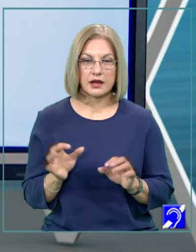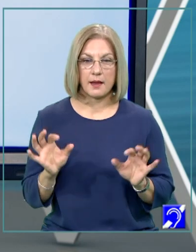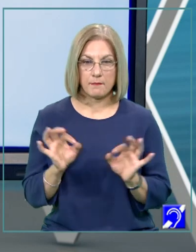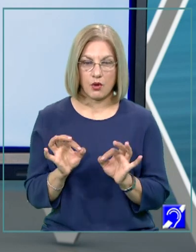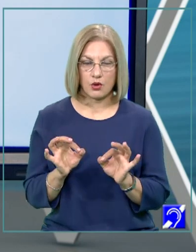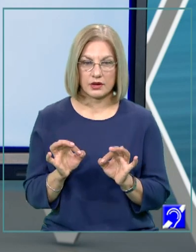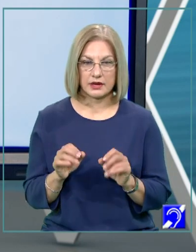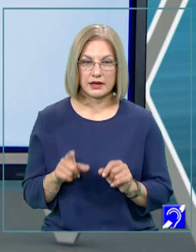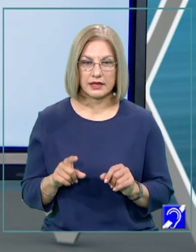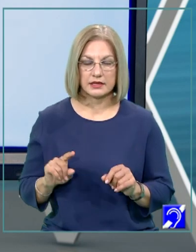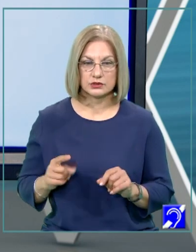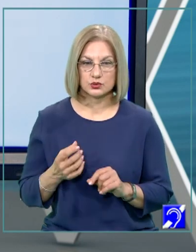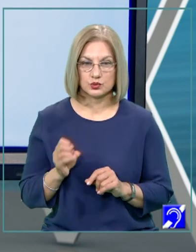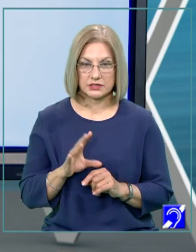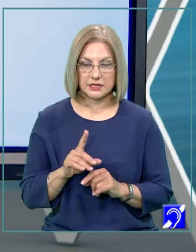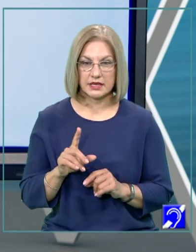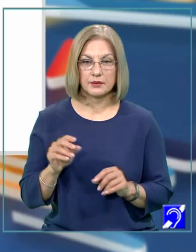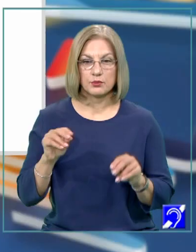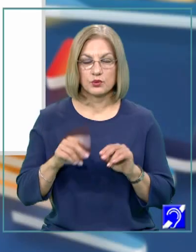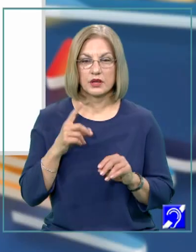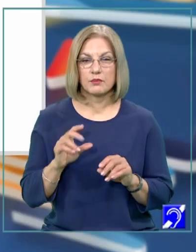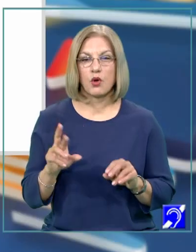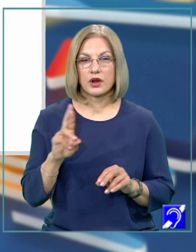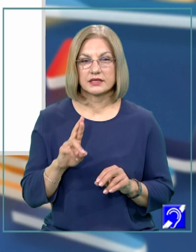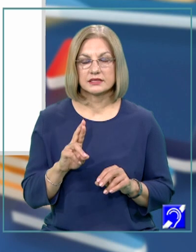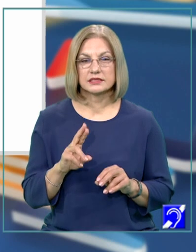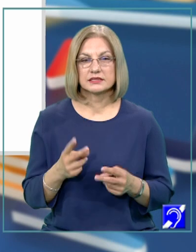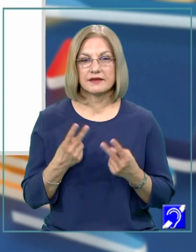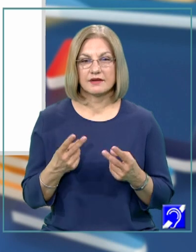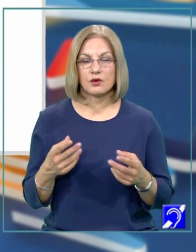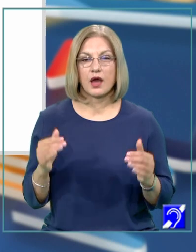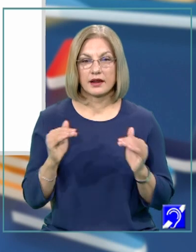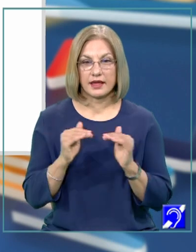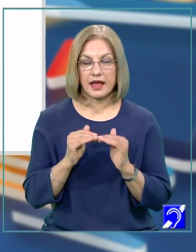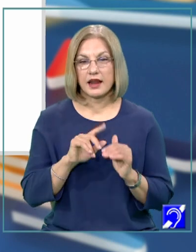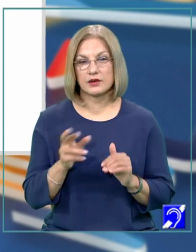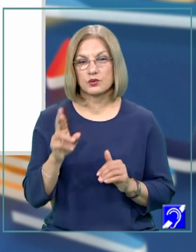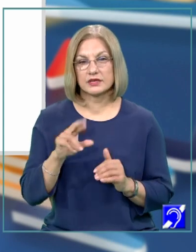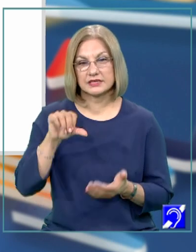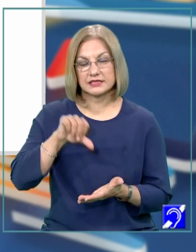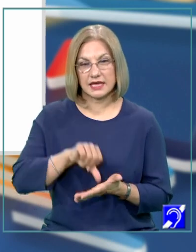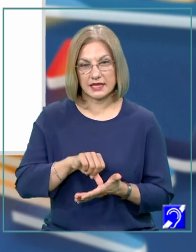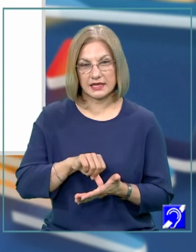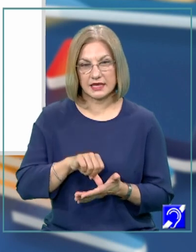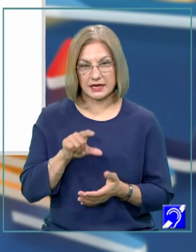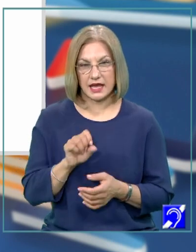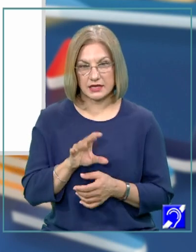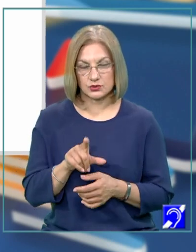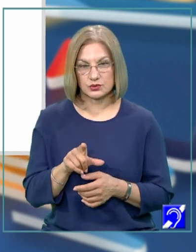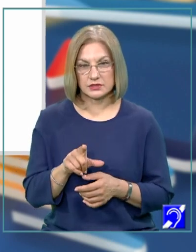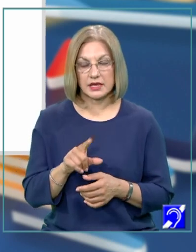sursei Montăm o rezistență Deva valoare egală cu rezistența internă a sursei